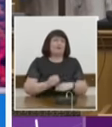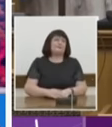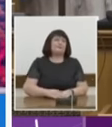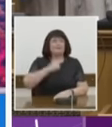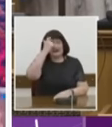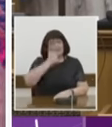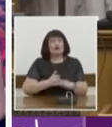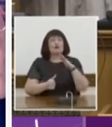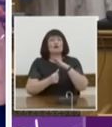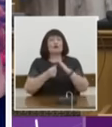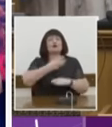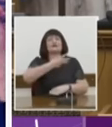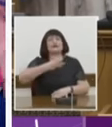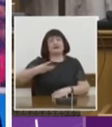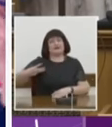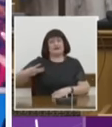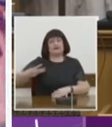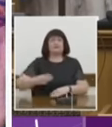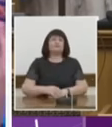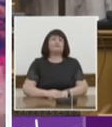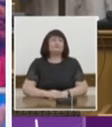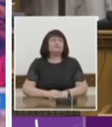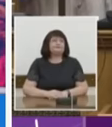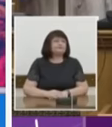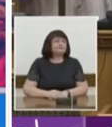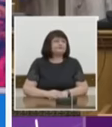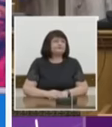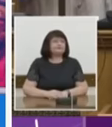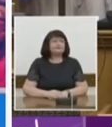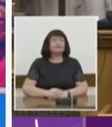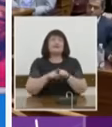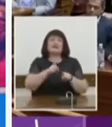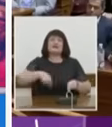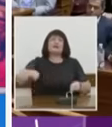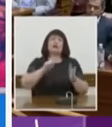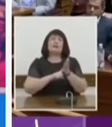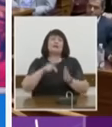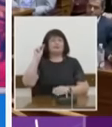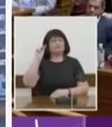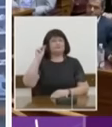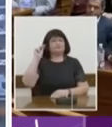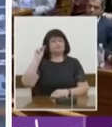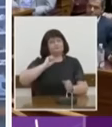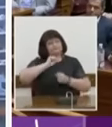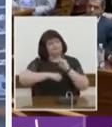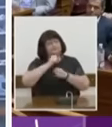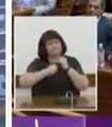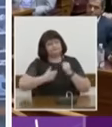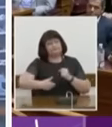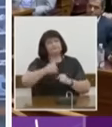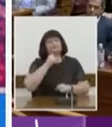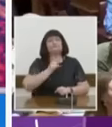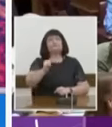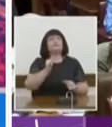αναζωογόνησε σμό και των φαριν κάποιων ομάδων που συγκρούονται μέσα στην κριστο σν αλλά με έξω στη στο μεγάλο σύ στην κοινωνία δηλαδή στα